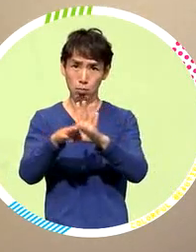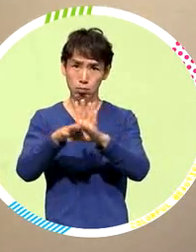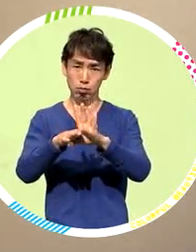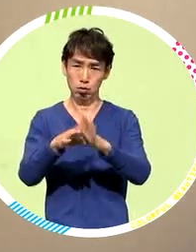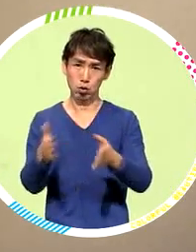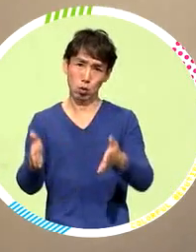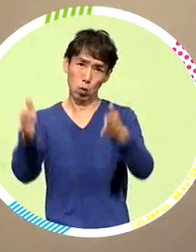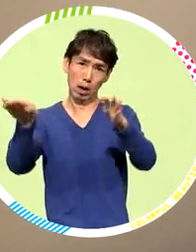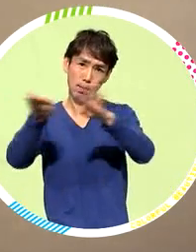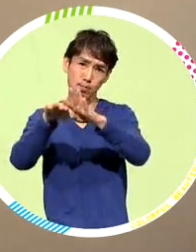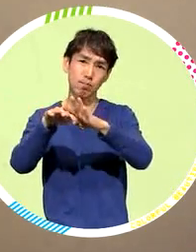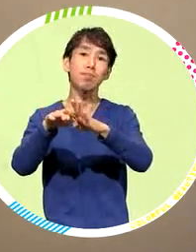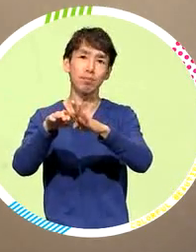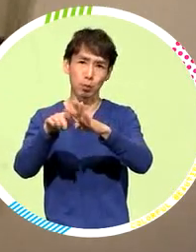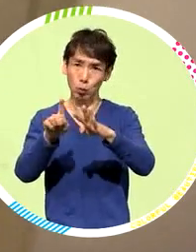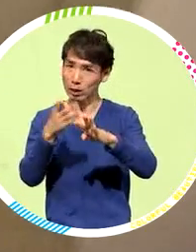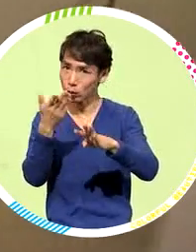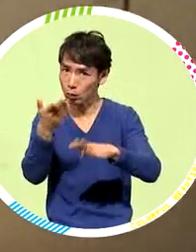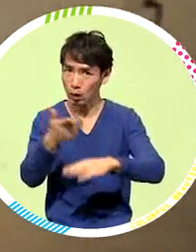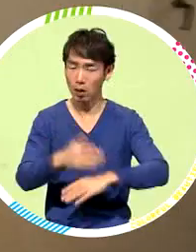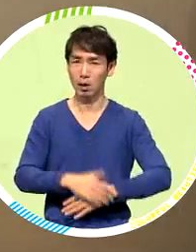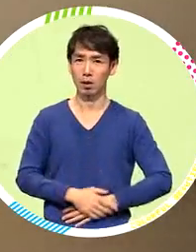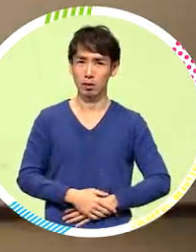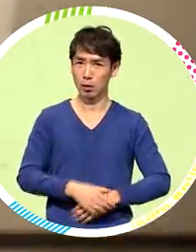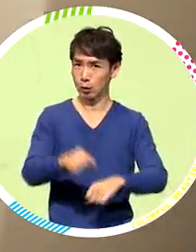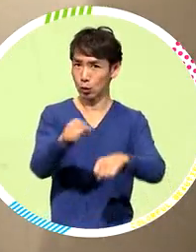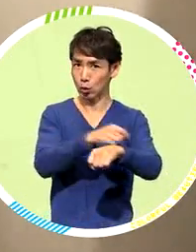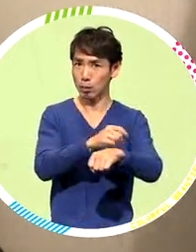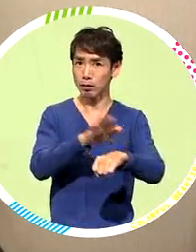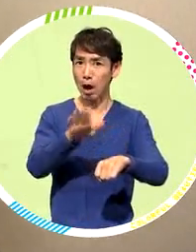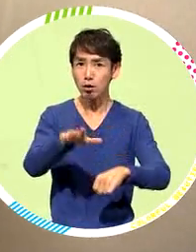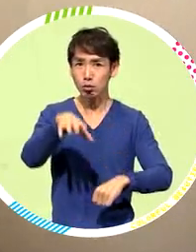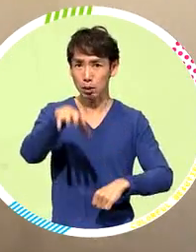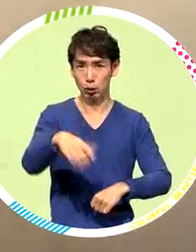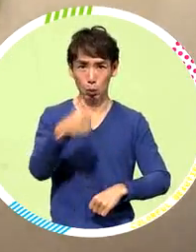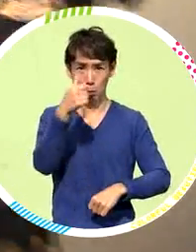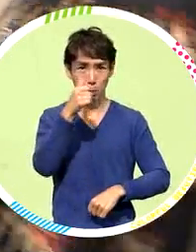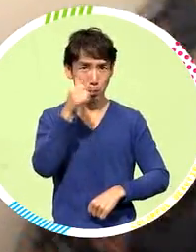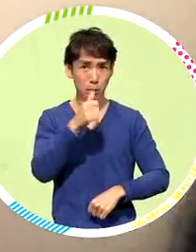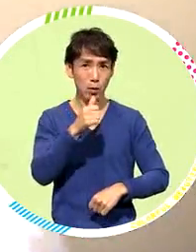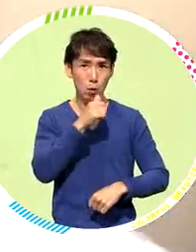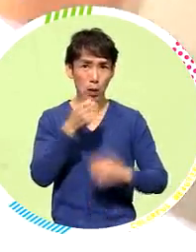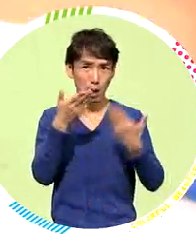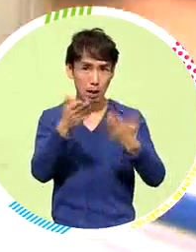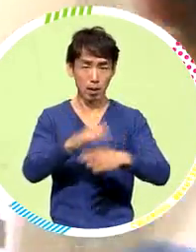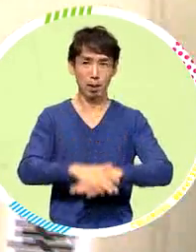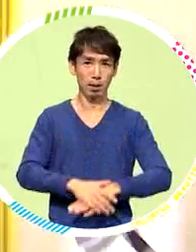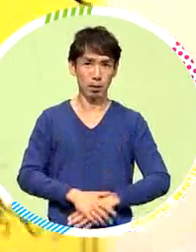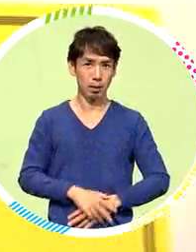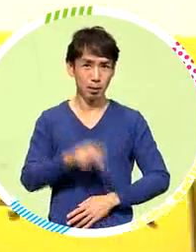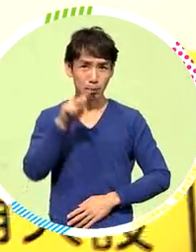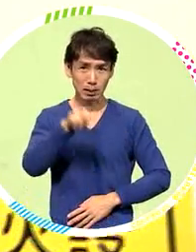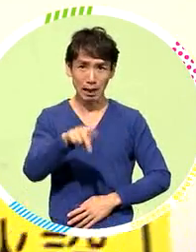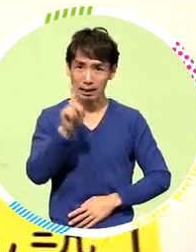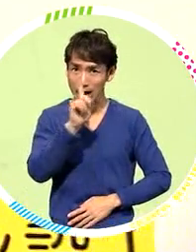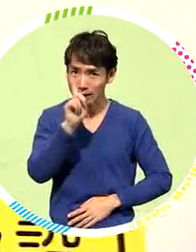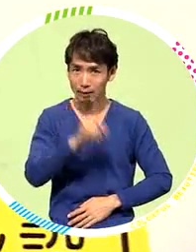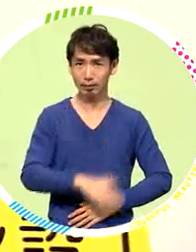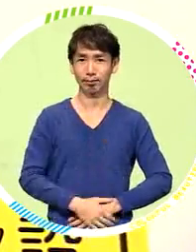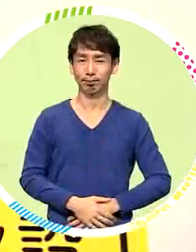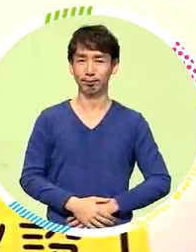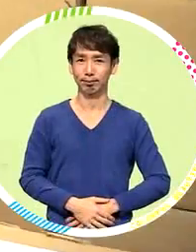でしょうか特別なある場所を見せてもらいましたそこで私が見たものはまあ